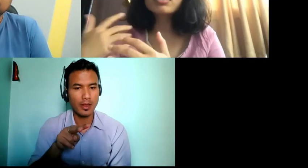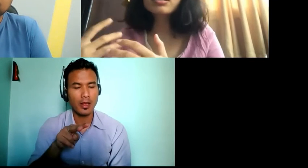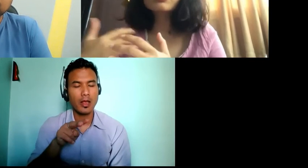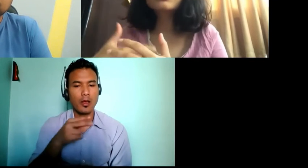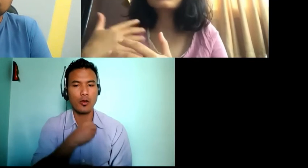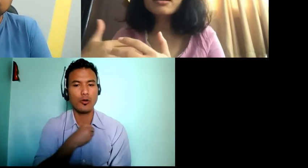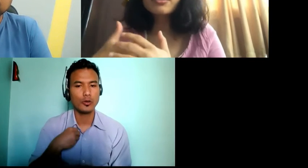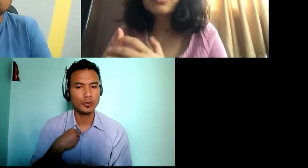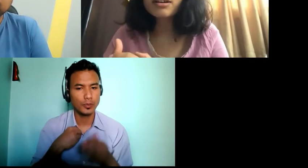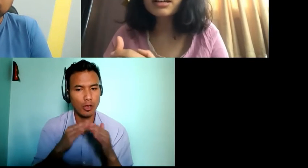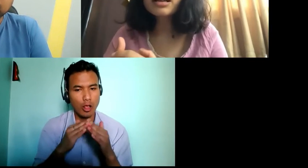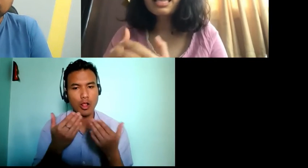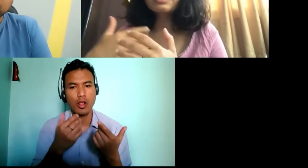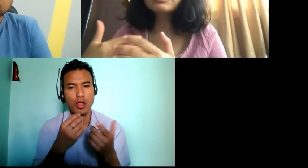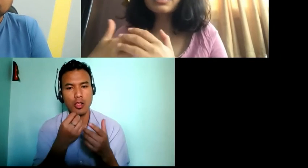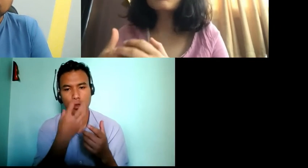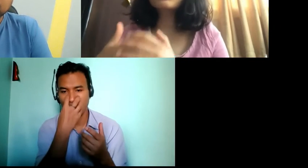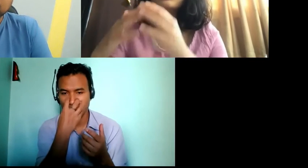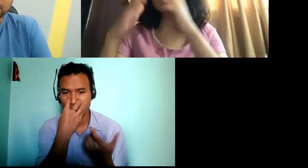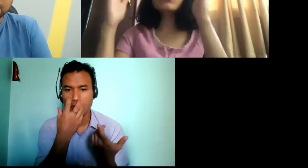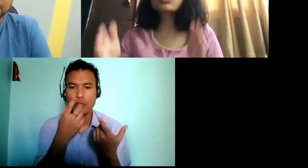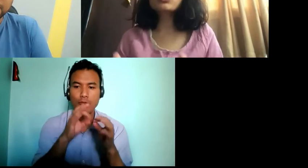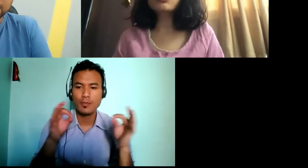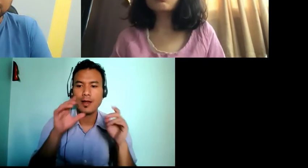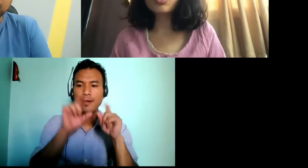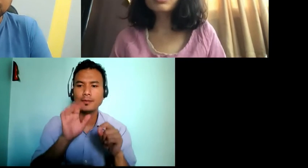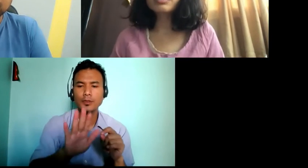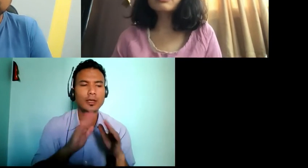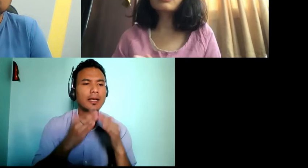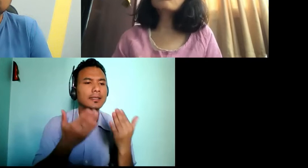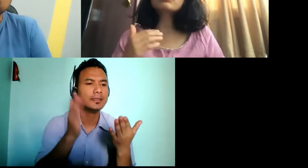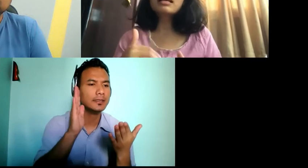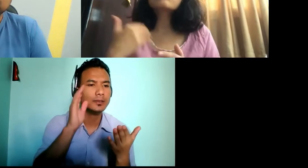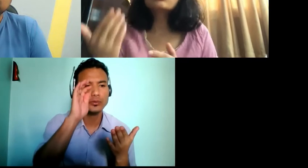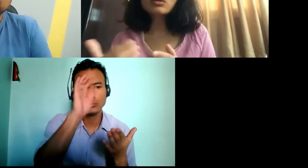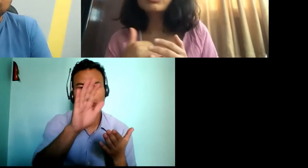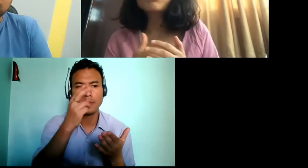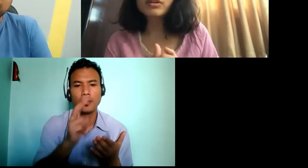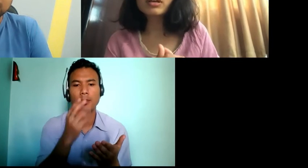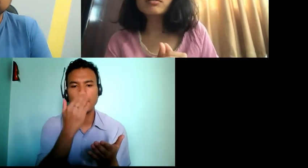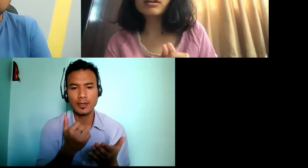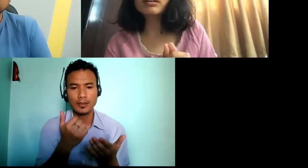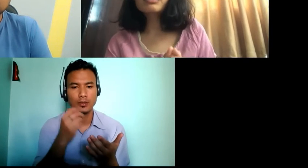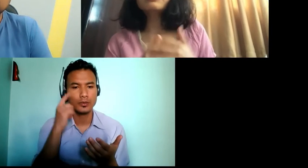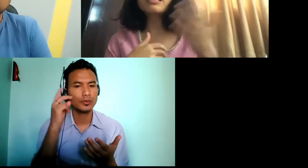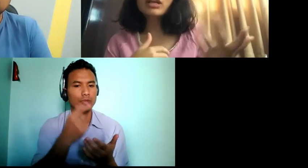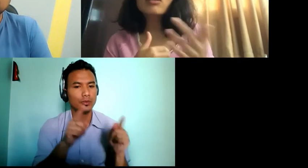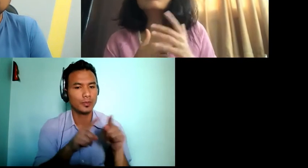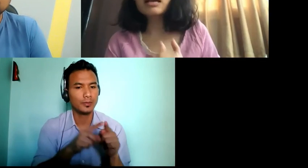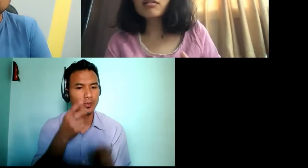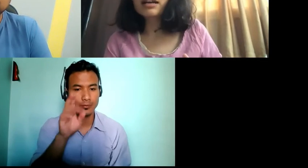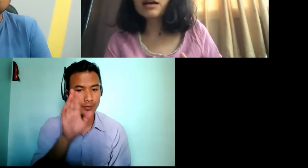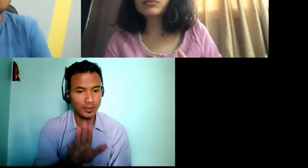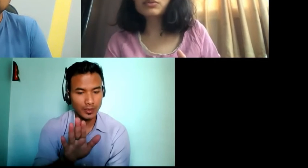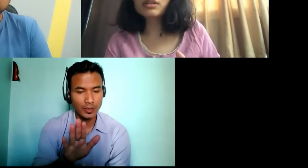बेड्सहरू, अक्सिजनहरू चाहिरहेको छ होइन, कहाँ जाने भनेर त्यो इन्फर्मेसनहरू भएको कारणले कतिलाई सजिलो पनि भइरहेको छ होइन. कहाँ मैले